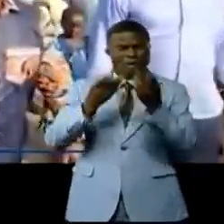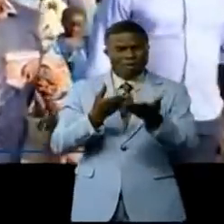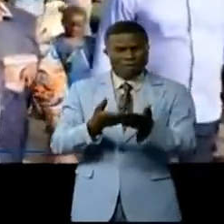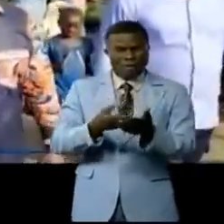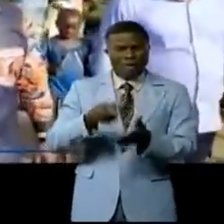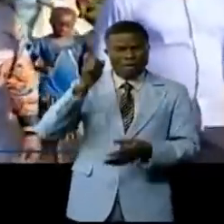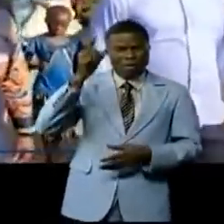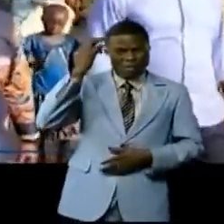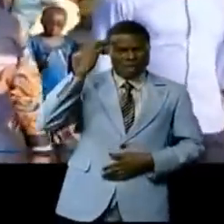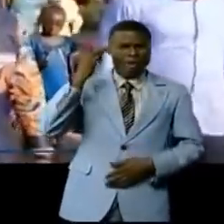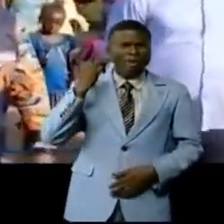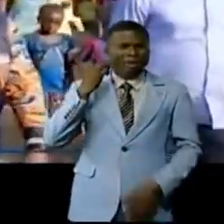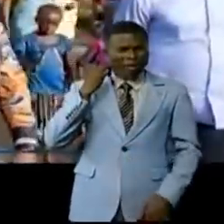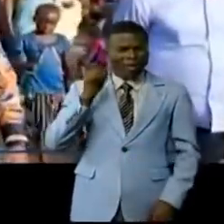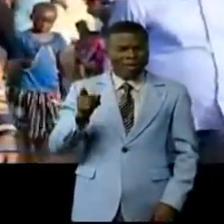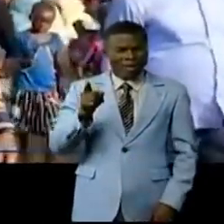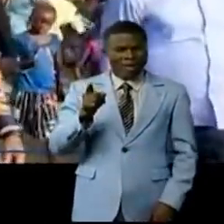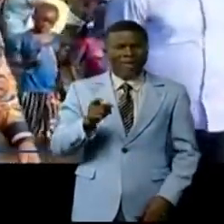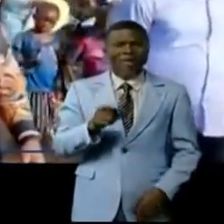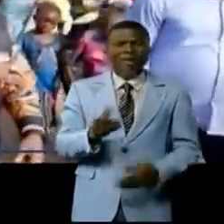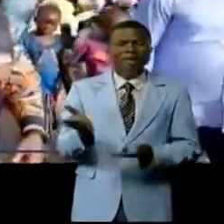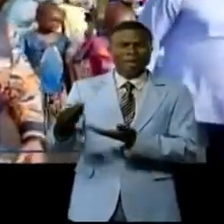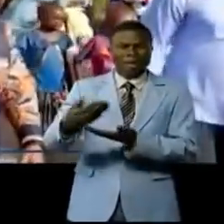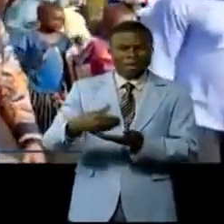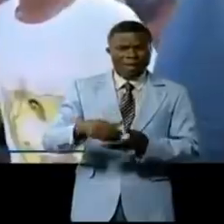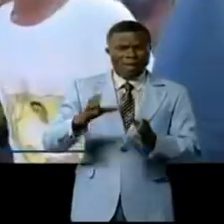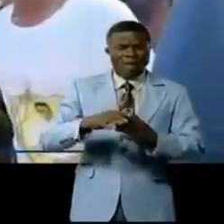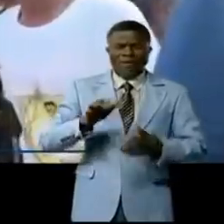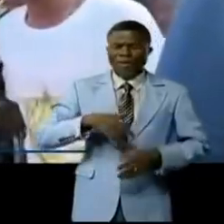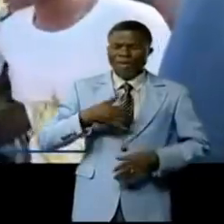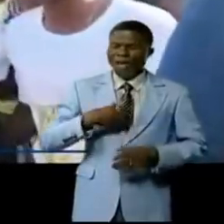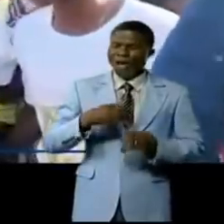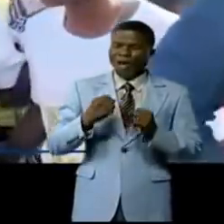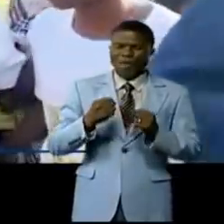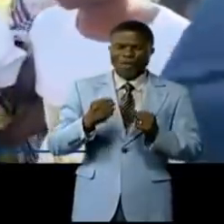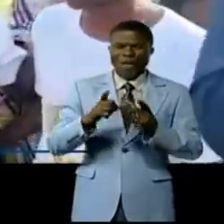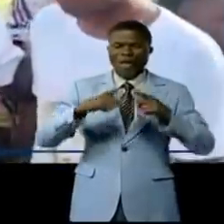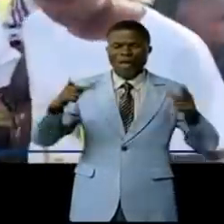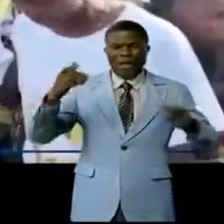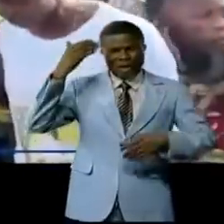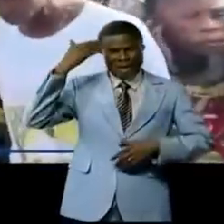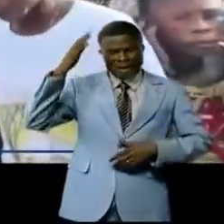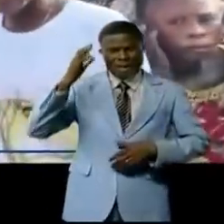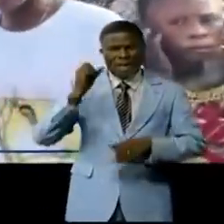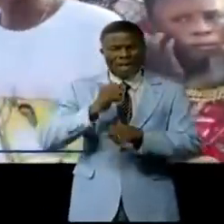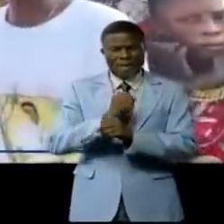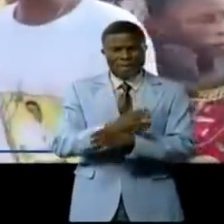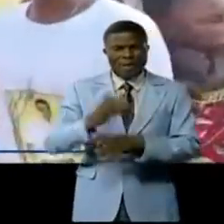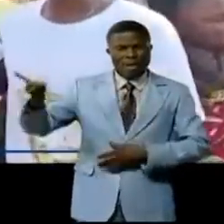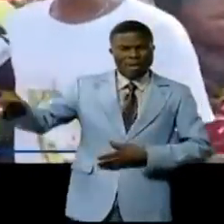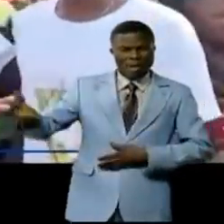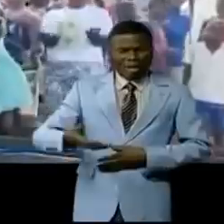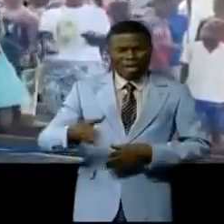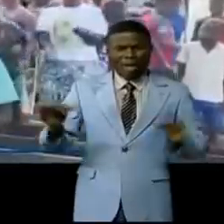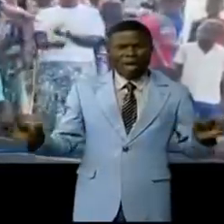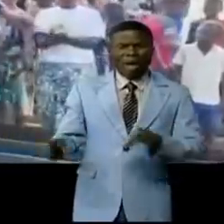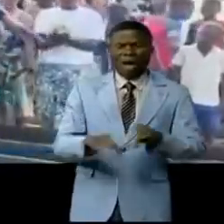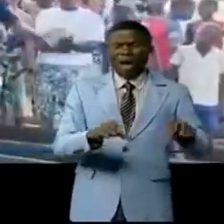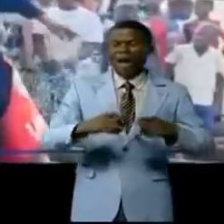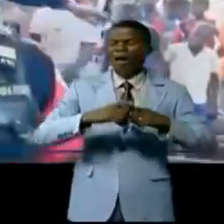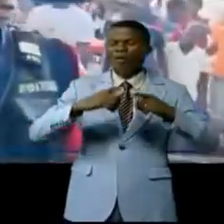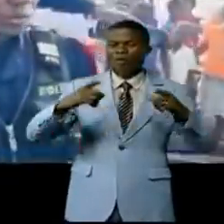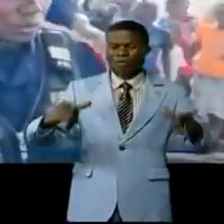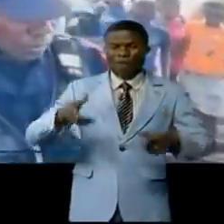Jean-Michel Sama Lukonde Kingé dit repartir avec le sentiment que le Grand Équateur est prêt à accueillir cette grande manifestation qui